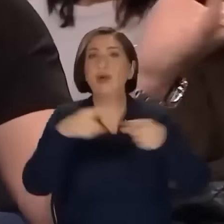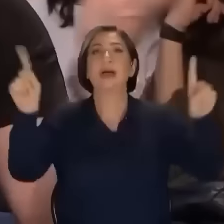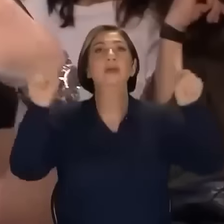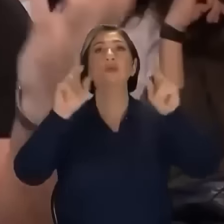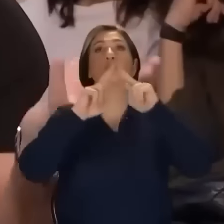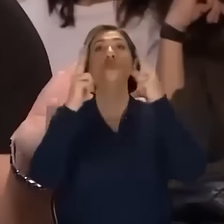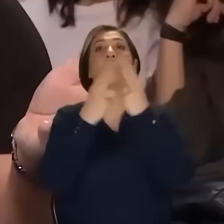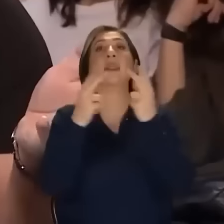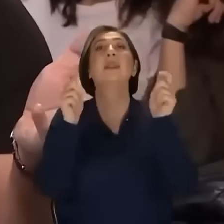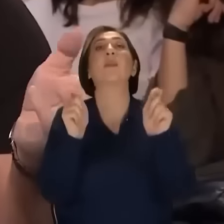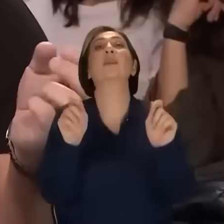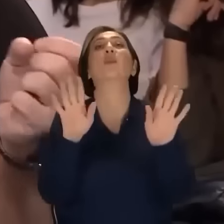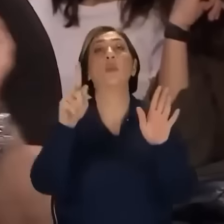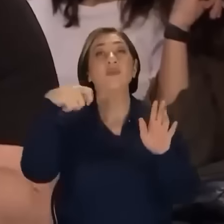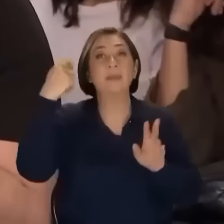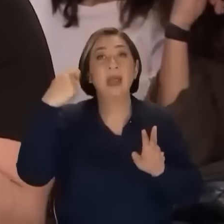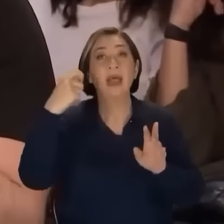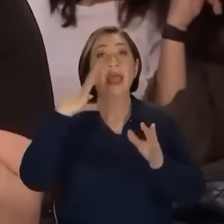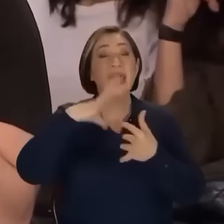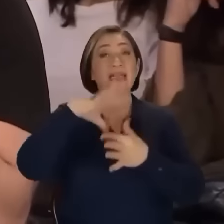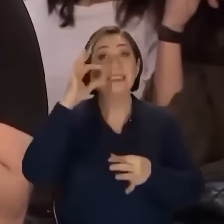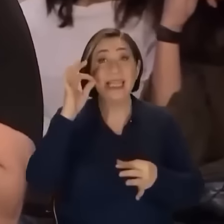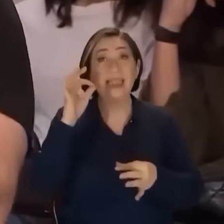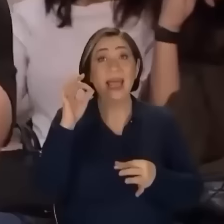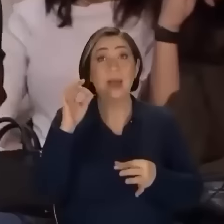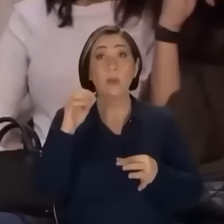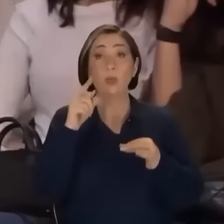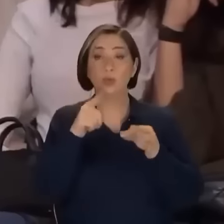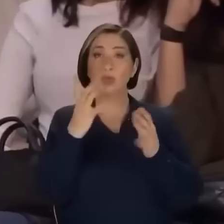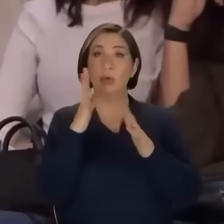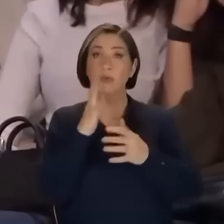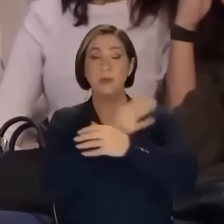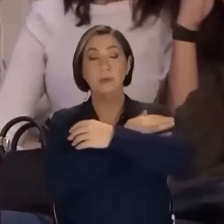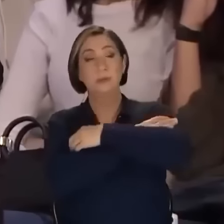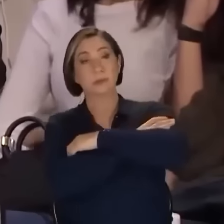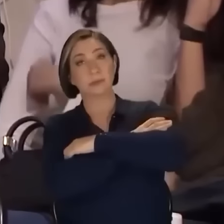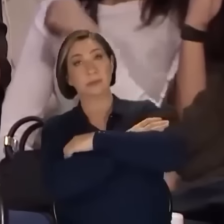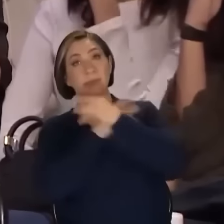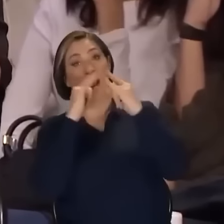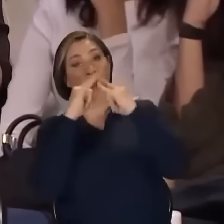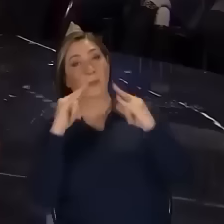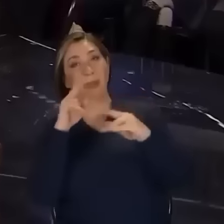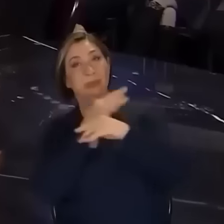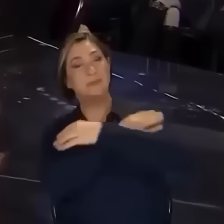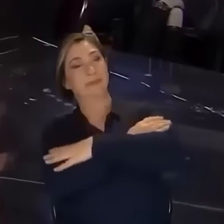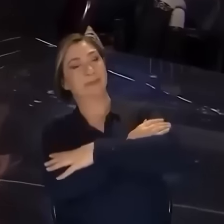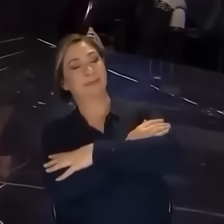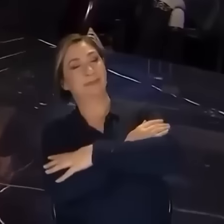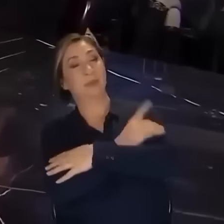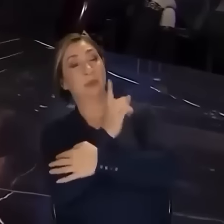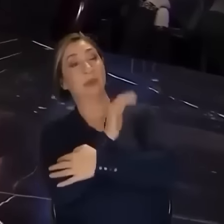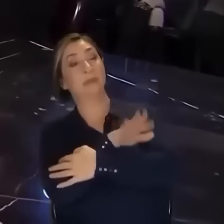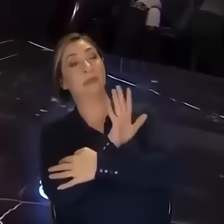dünyalarda üretilmiyor bu filmler insanlar bunlar böyle tuhaf tuhaf kamplar var o